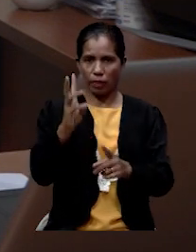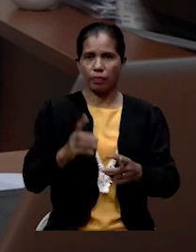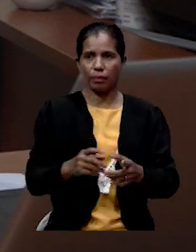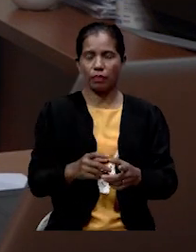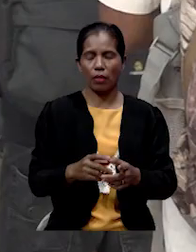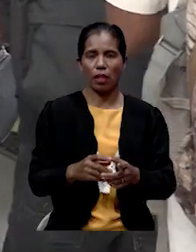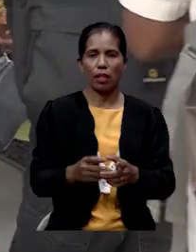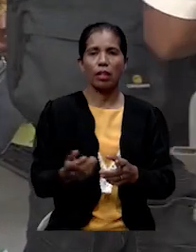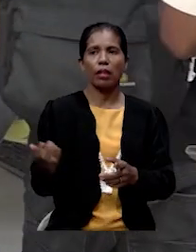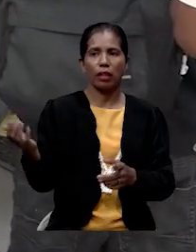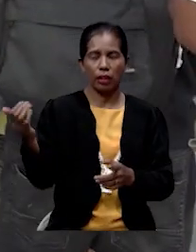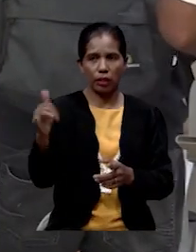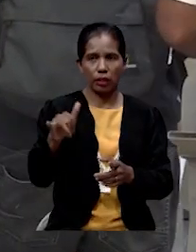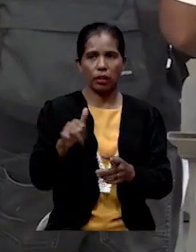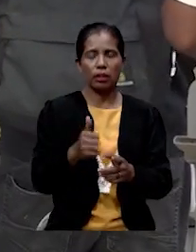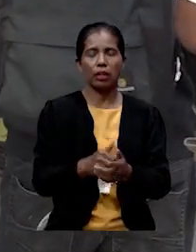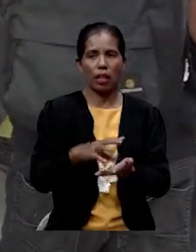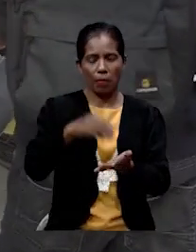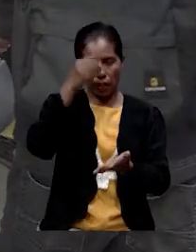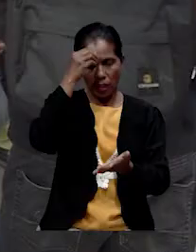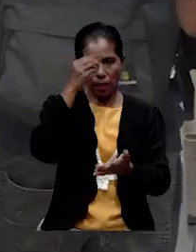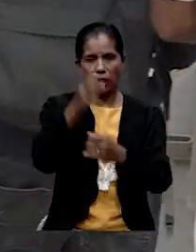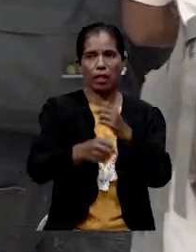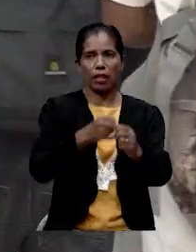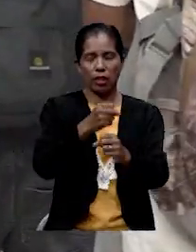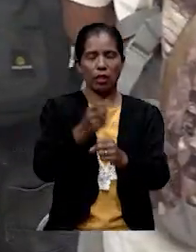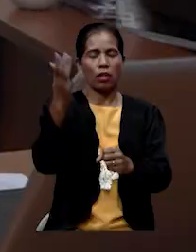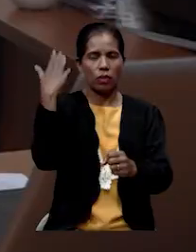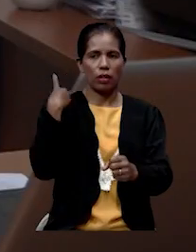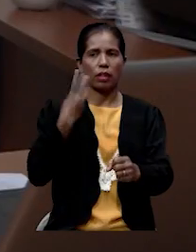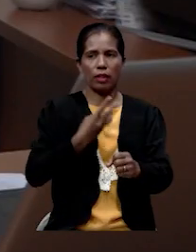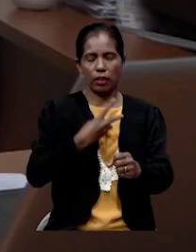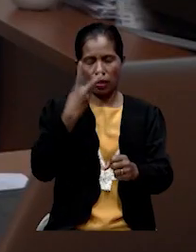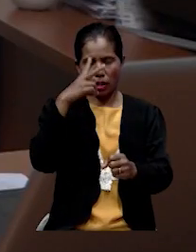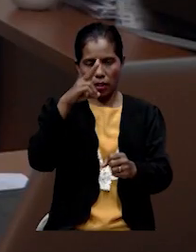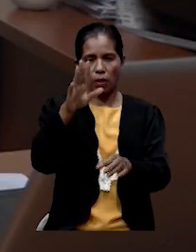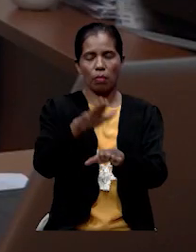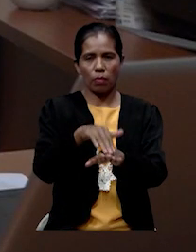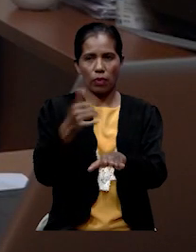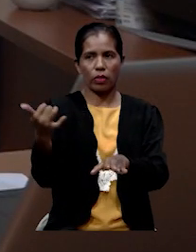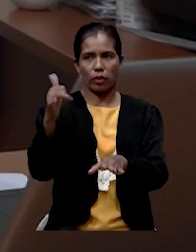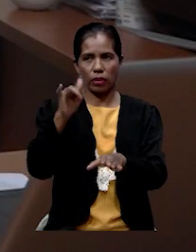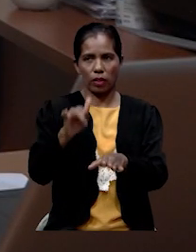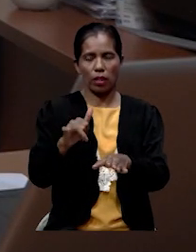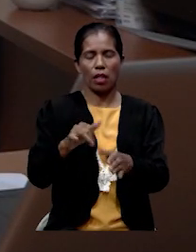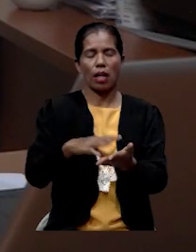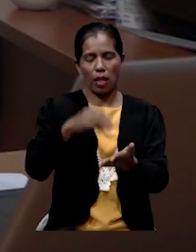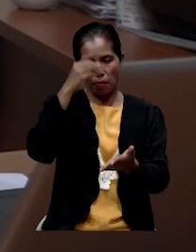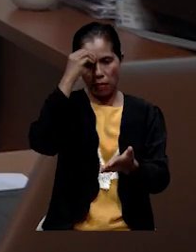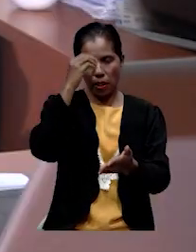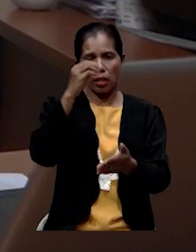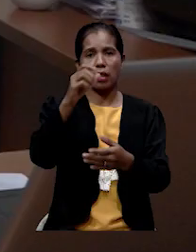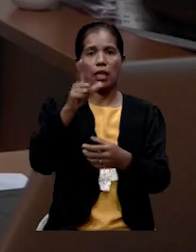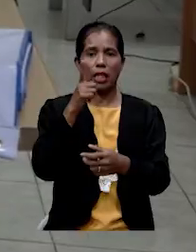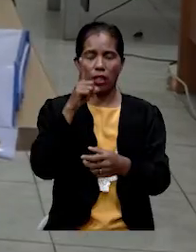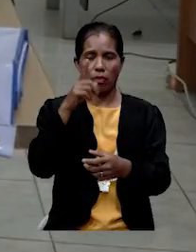ne bema sira tuir ia tina hira gliwani ta halo halo recrutamento par sira tuir formasaun li en Korea ne.